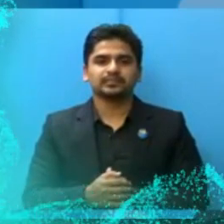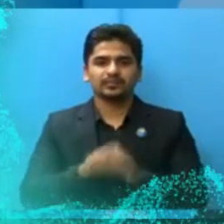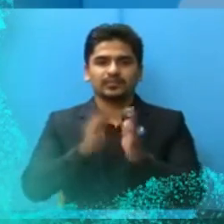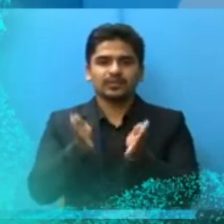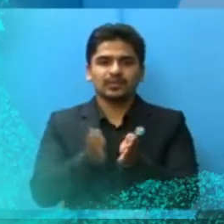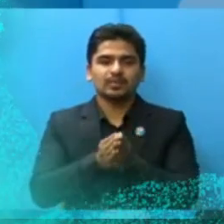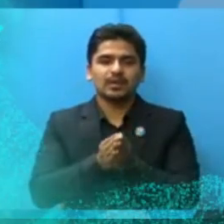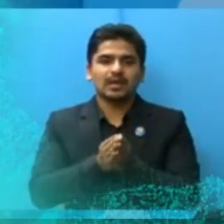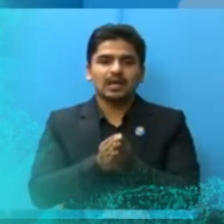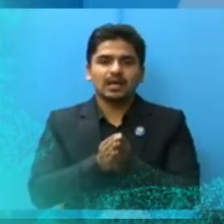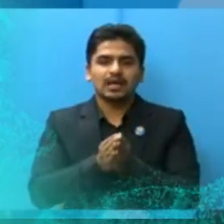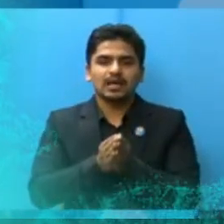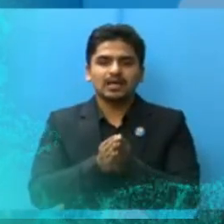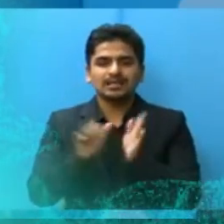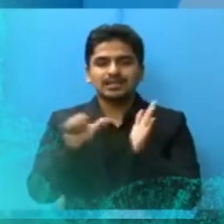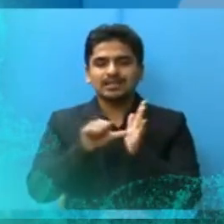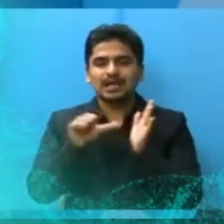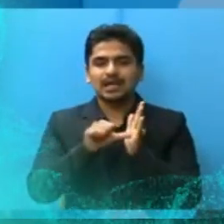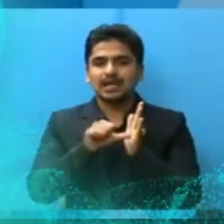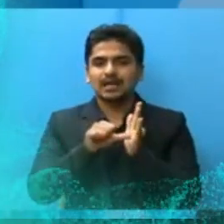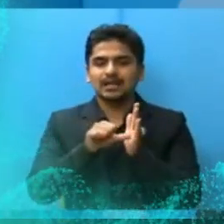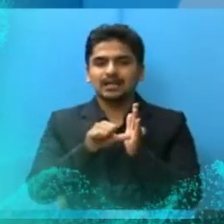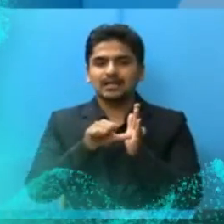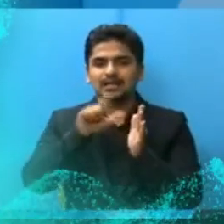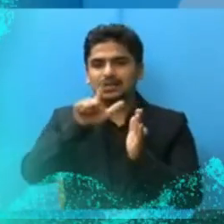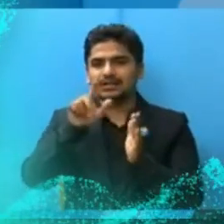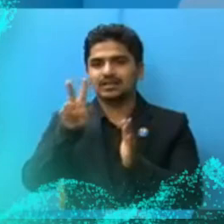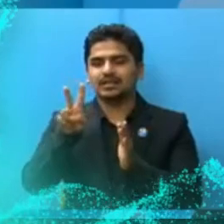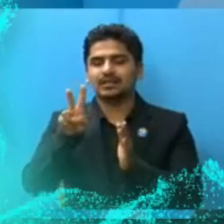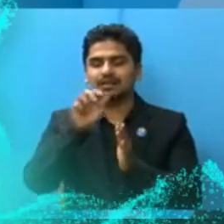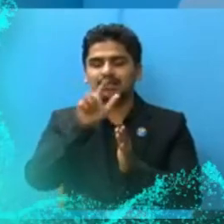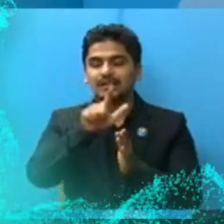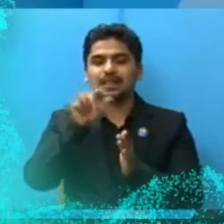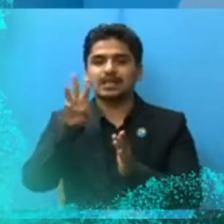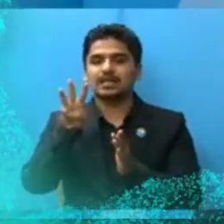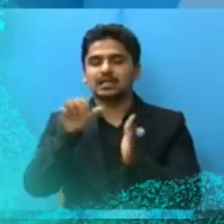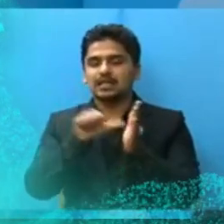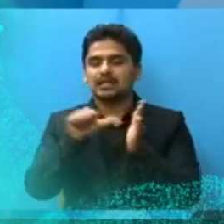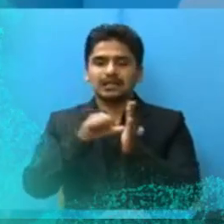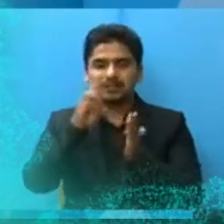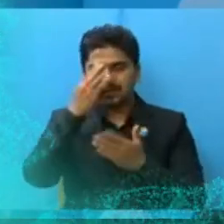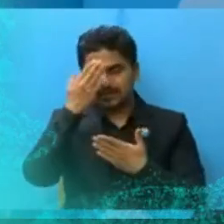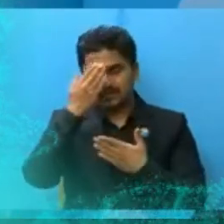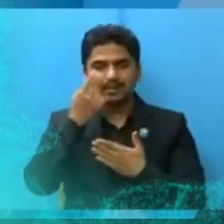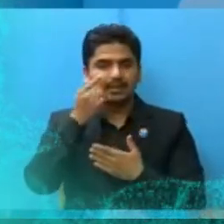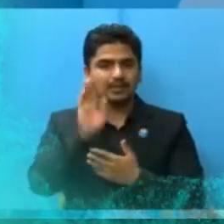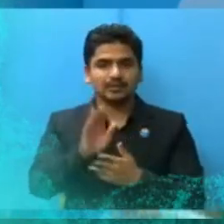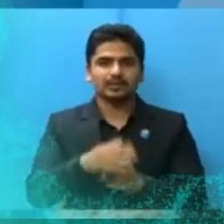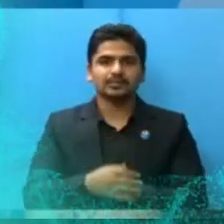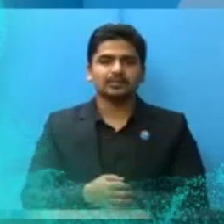जम्मा जिल्ला 73 जिल्लामा संक्रमित भेटिनु भएको